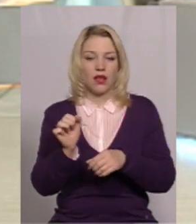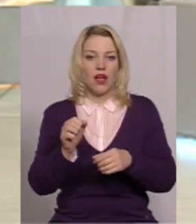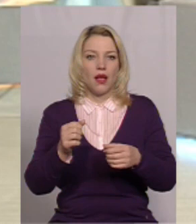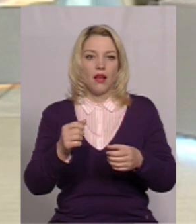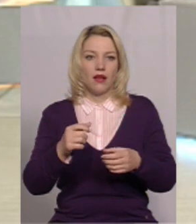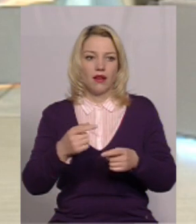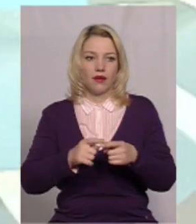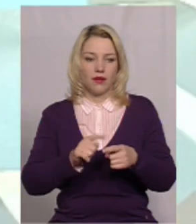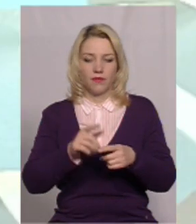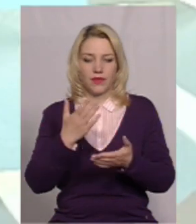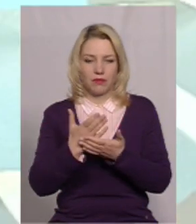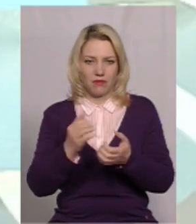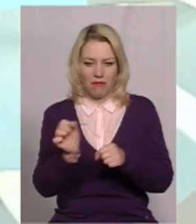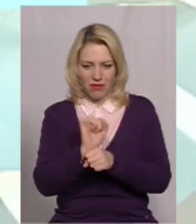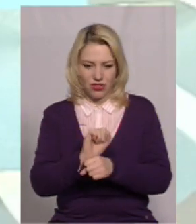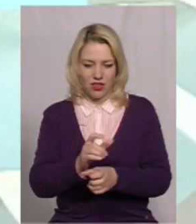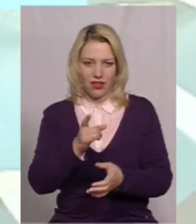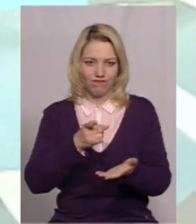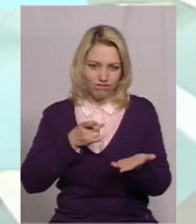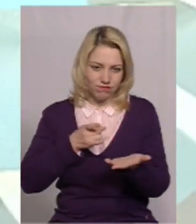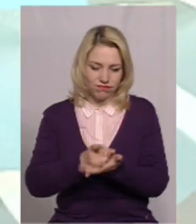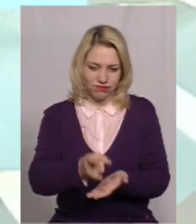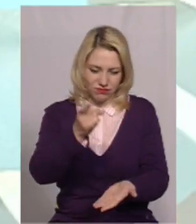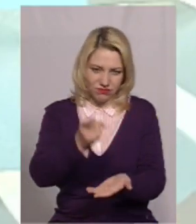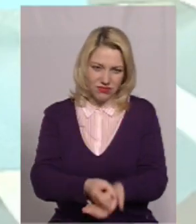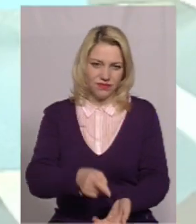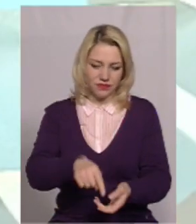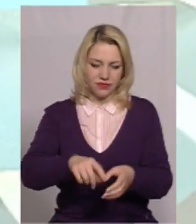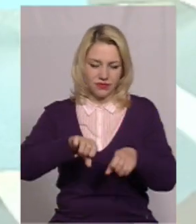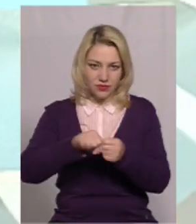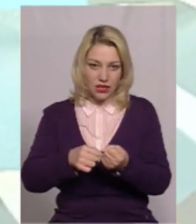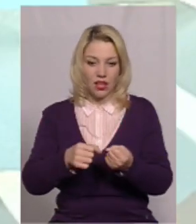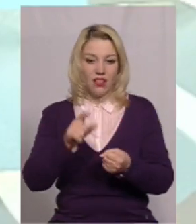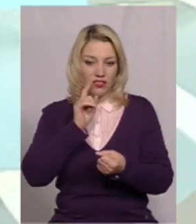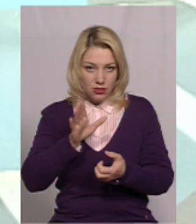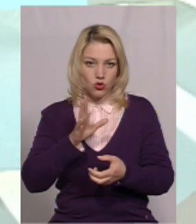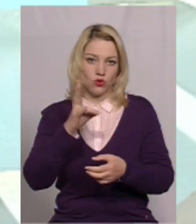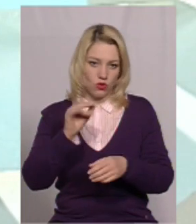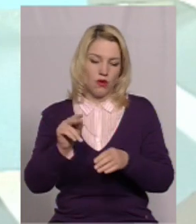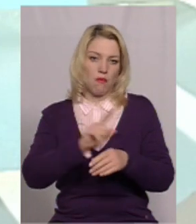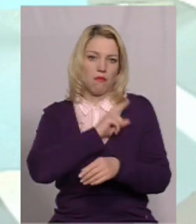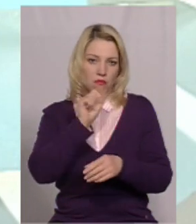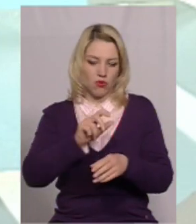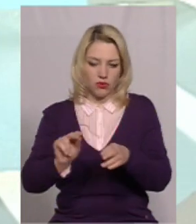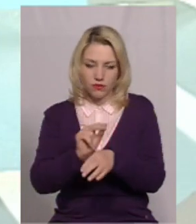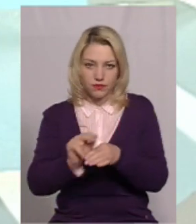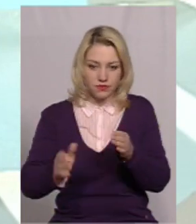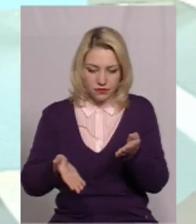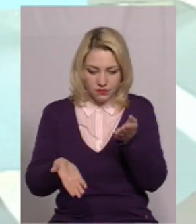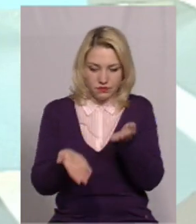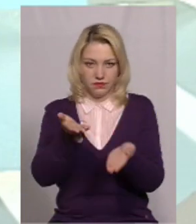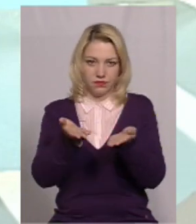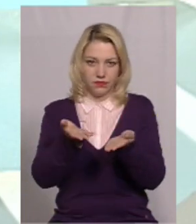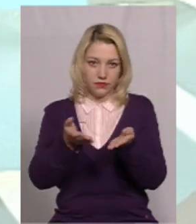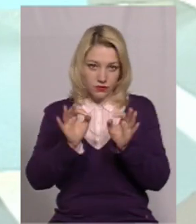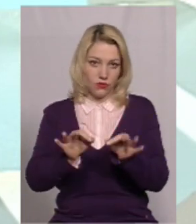по доріжках, зробив десь колію, ну, трошки незручно, але потім прийшли будівельники, його вирівняли, і вона